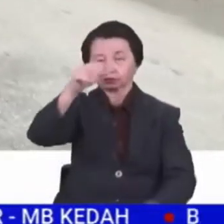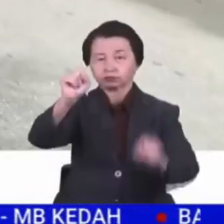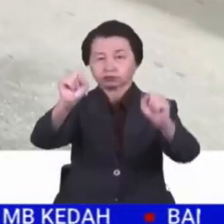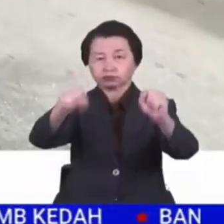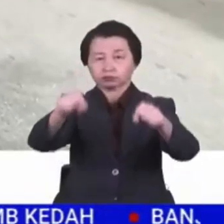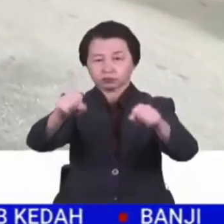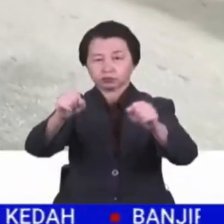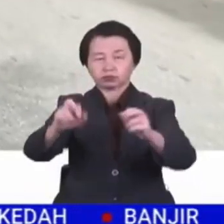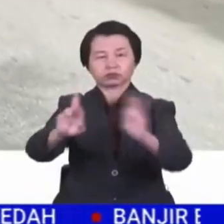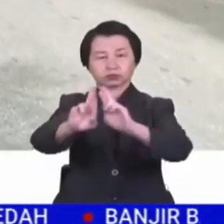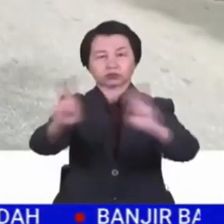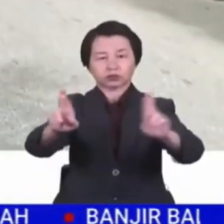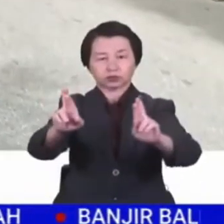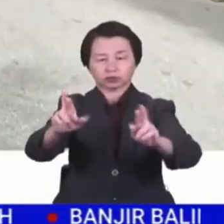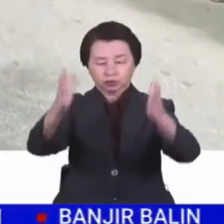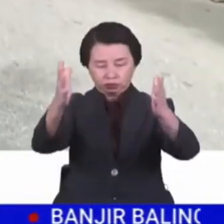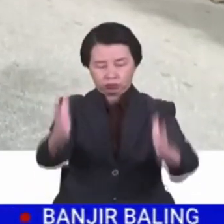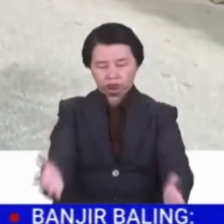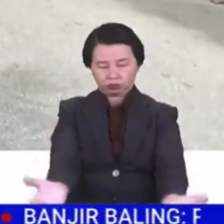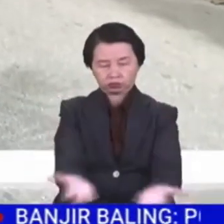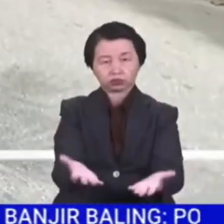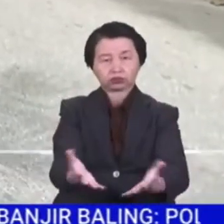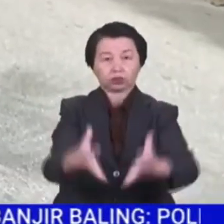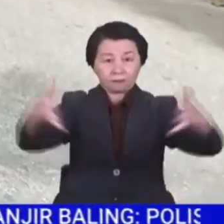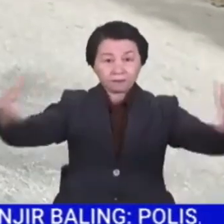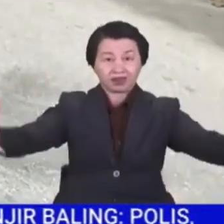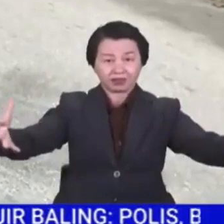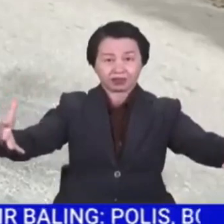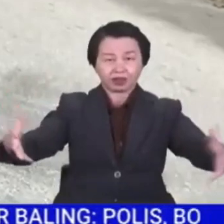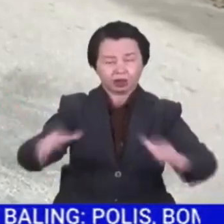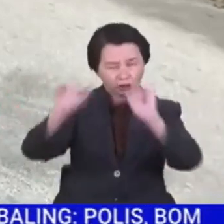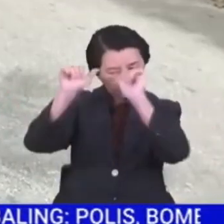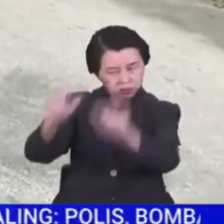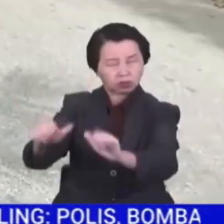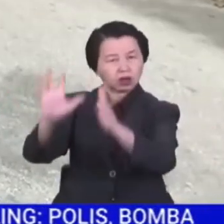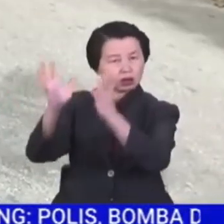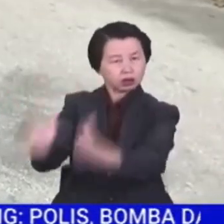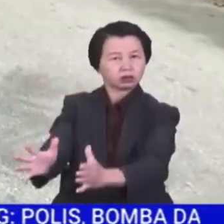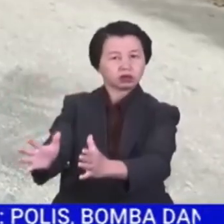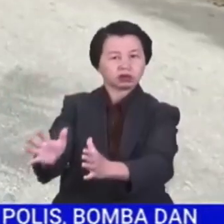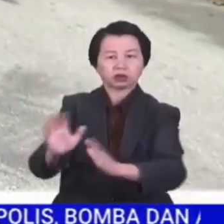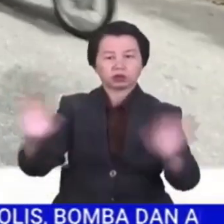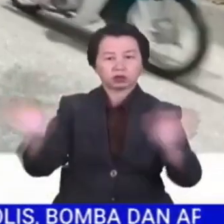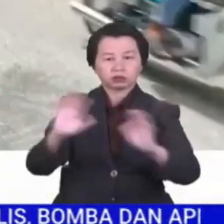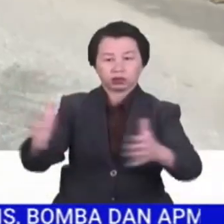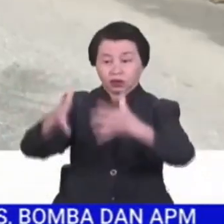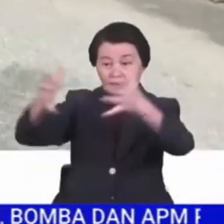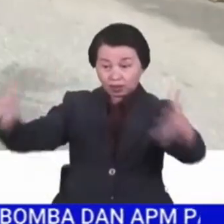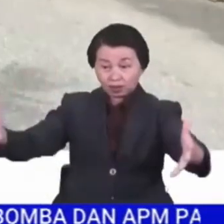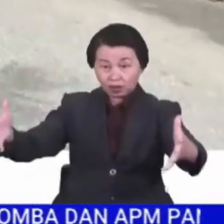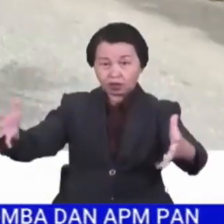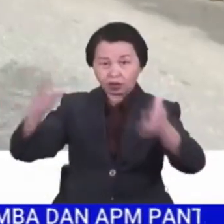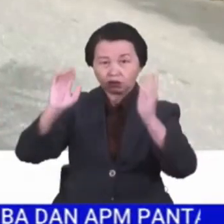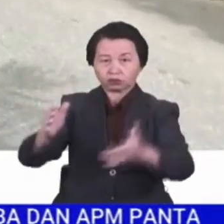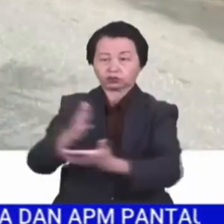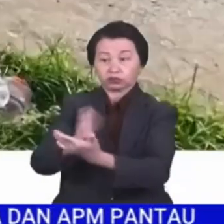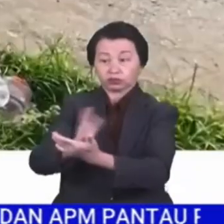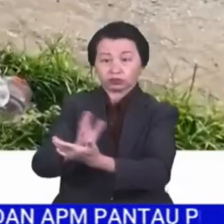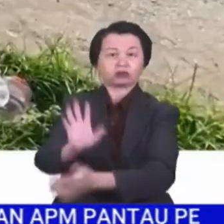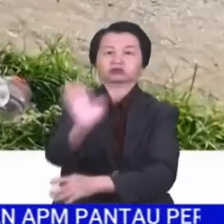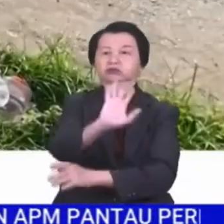dapat menyediakan tong sampah yang lebih besar yang kekal di situlah, bukan tong sampah yang besar disediakan untuk sementara